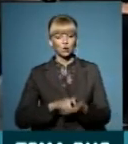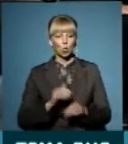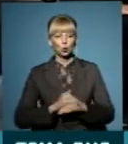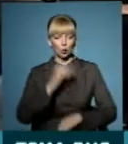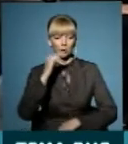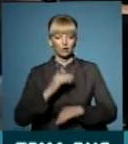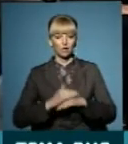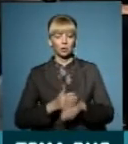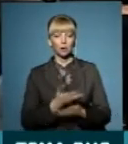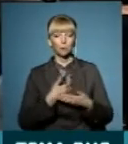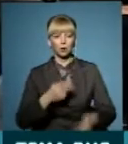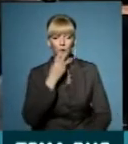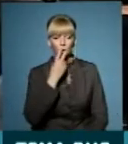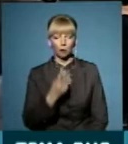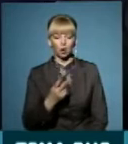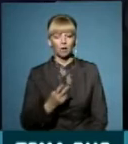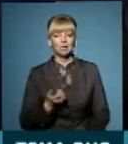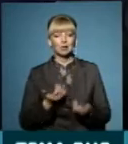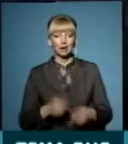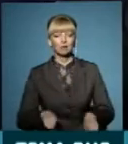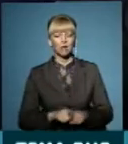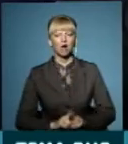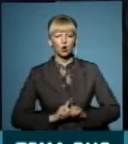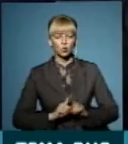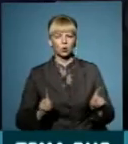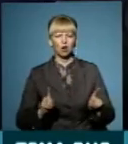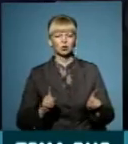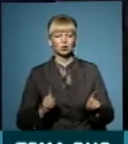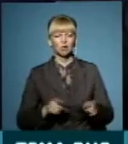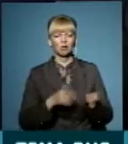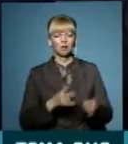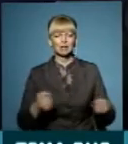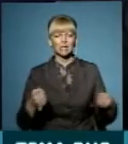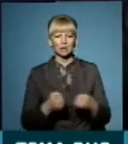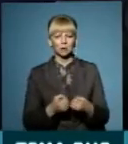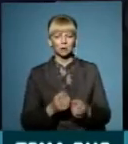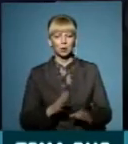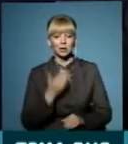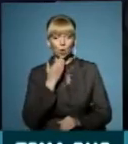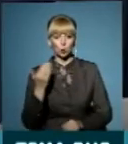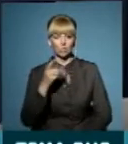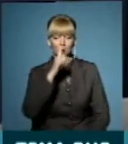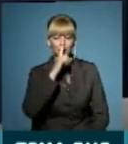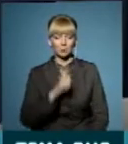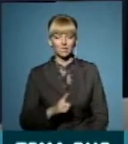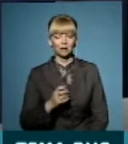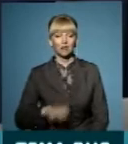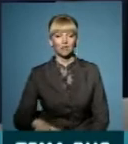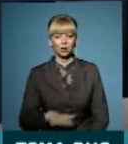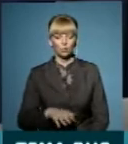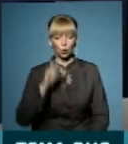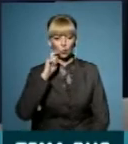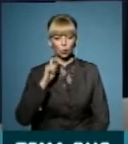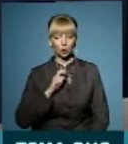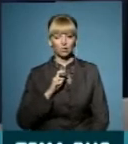вечора. Ми побачили декілька таких резонансних ДТП, які були, це тільки за останній місяць, на території